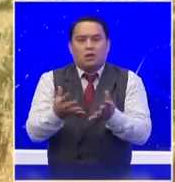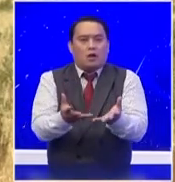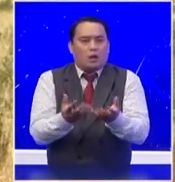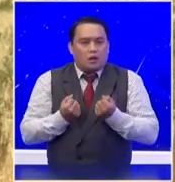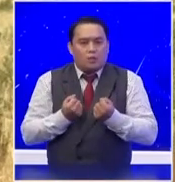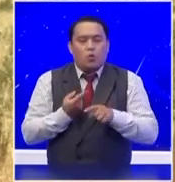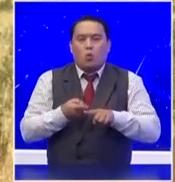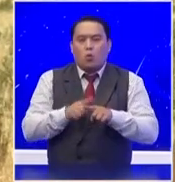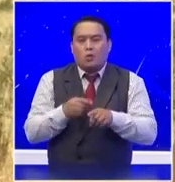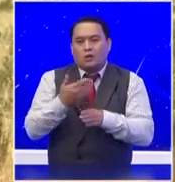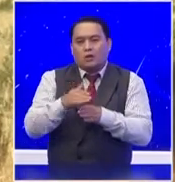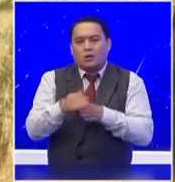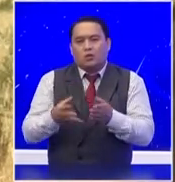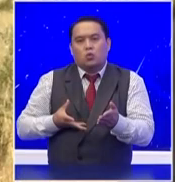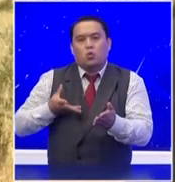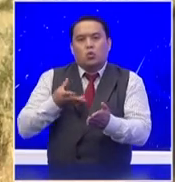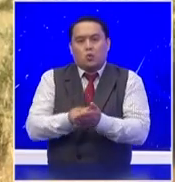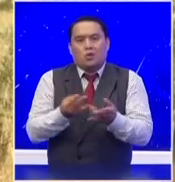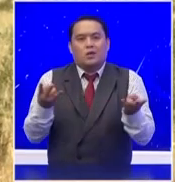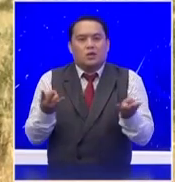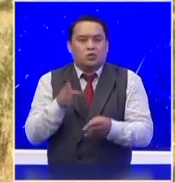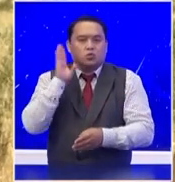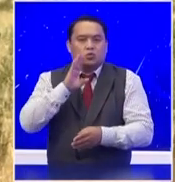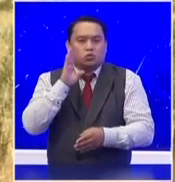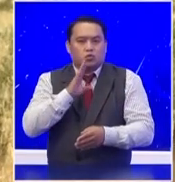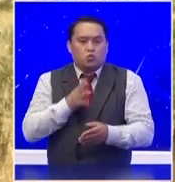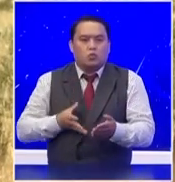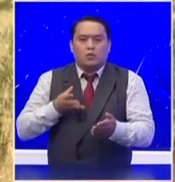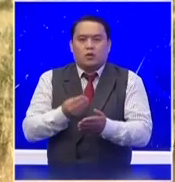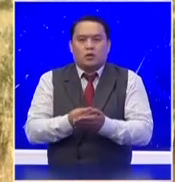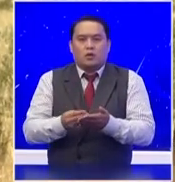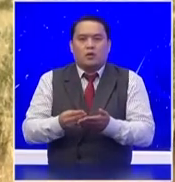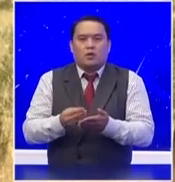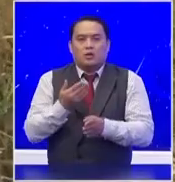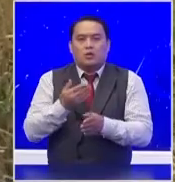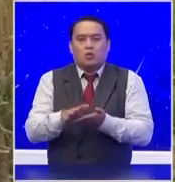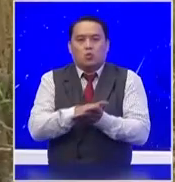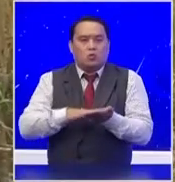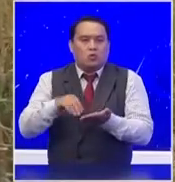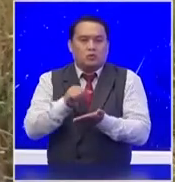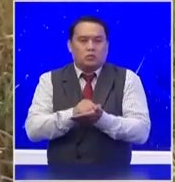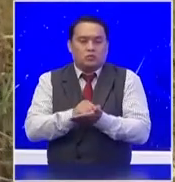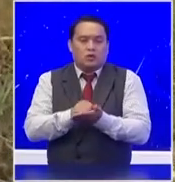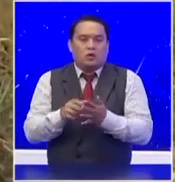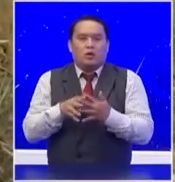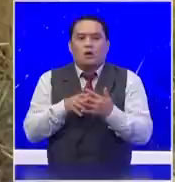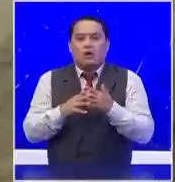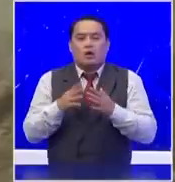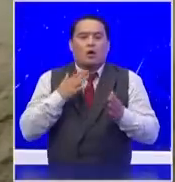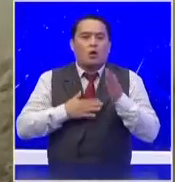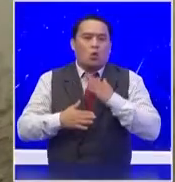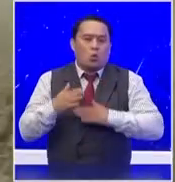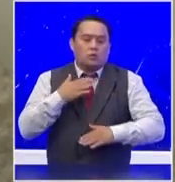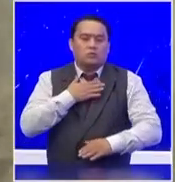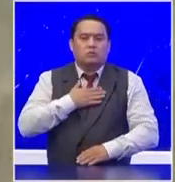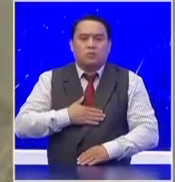Ол кредит төлеуіміз керек. Су бермеген себептен мына бидайымыз күй кетті. Ақсулық шаруалар бір қуанып, бір